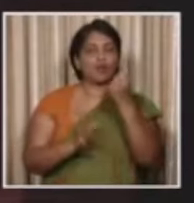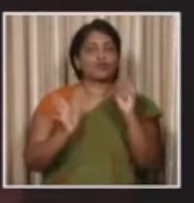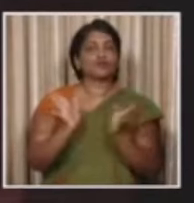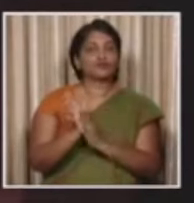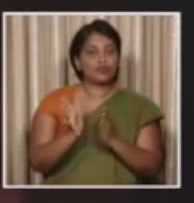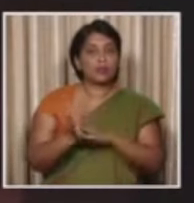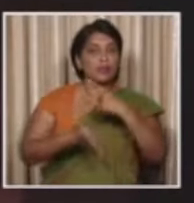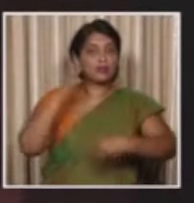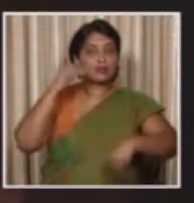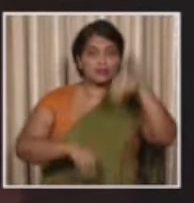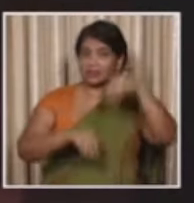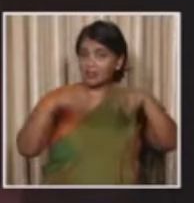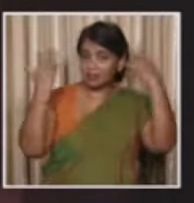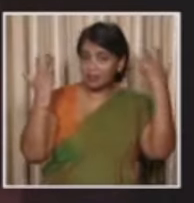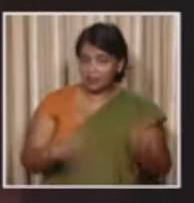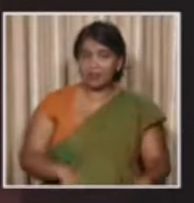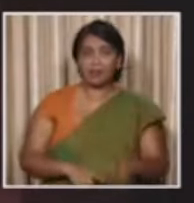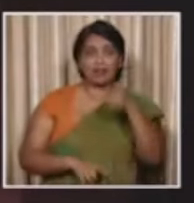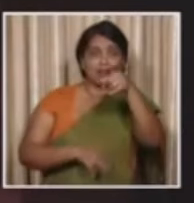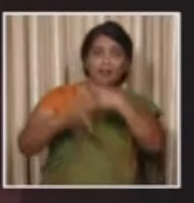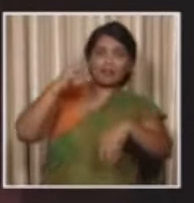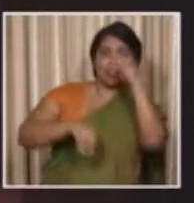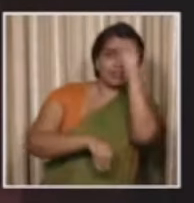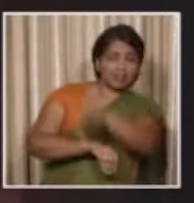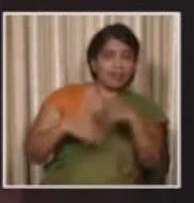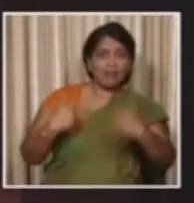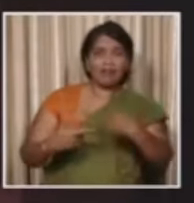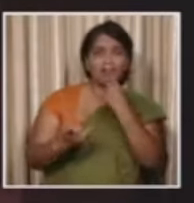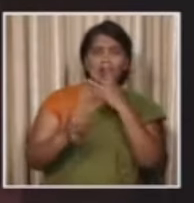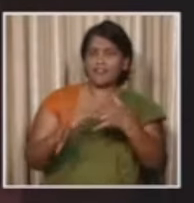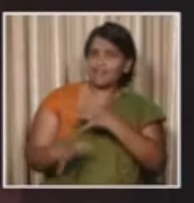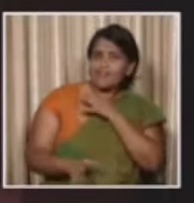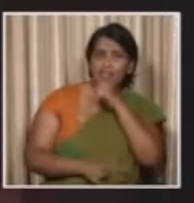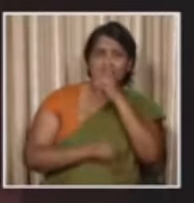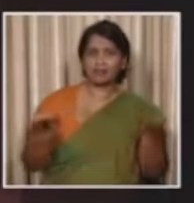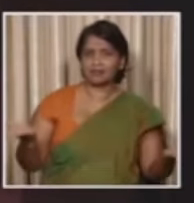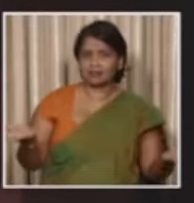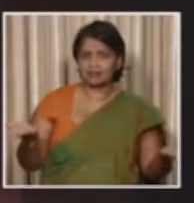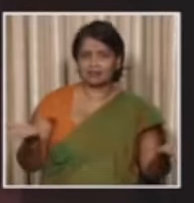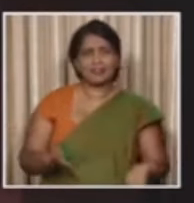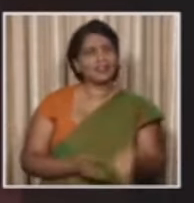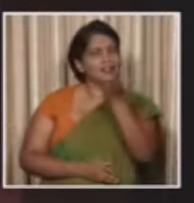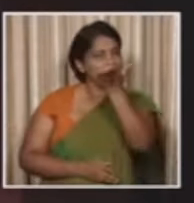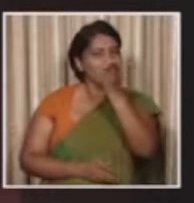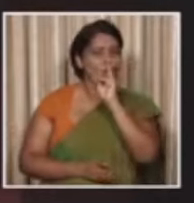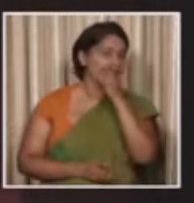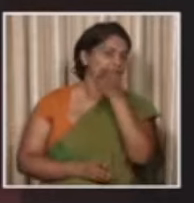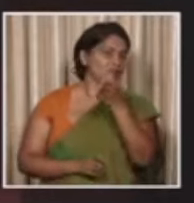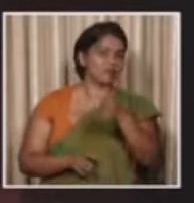කමිටුවේ ඡන්දෙකුත් අරගෙන ඔබතුමා එකට පක්ෂව දුන්නා මොන විහිළුද කතා කරන්නේ